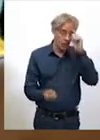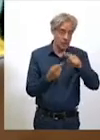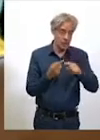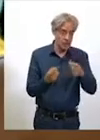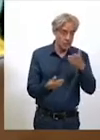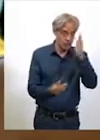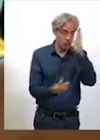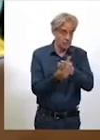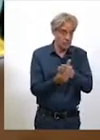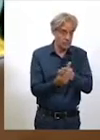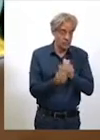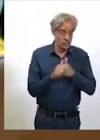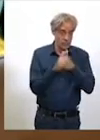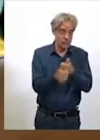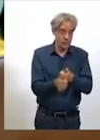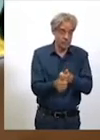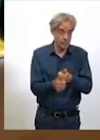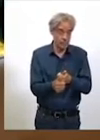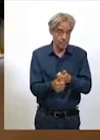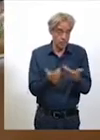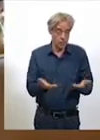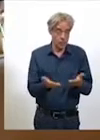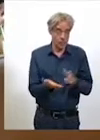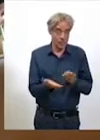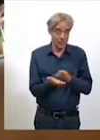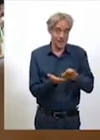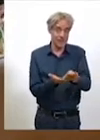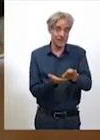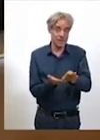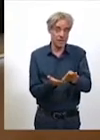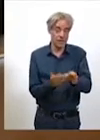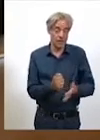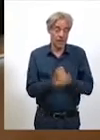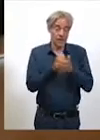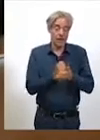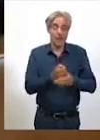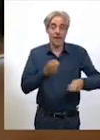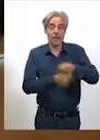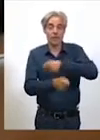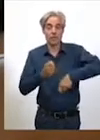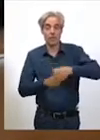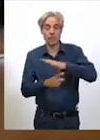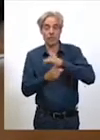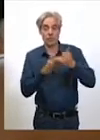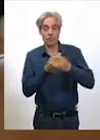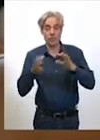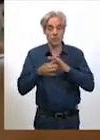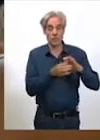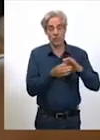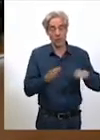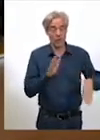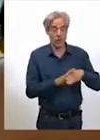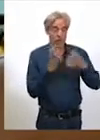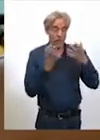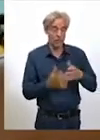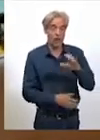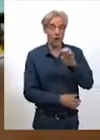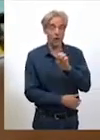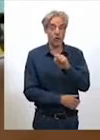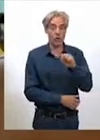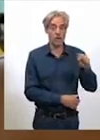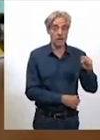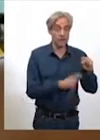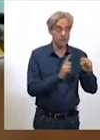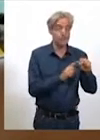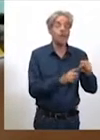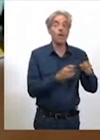lesquels s'inscrit notre feuille de route de soutien à l'économie sociale et solidaire. D'abord, ce qu'on a souhaité, c'est replacer l'ESS dans